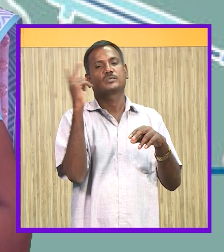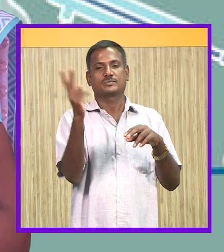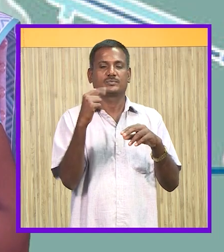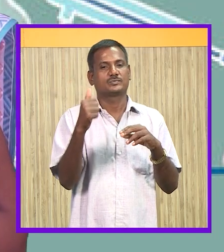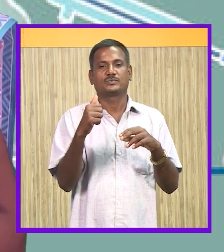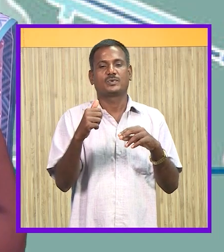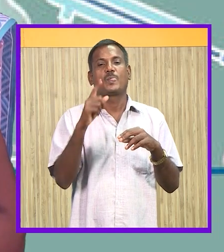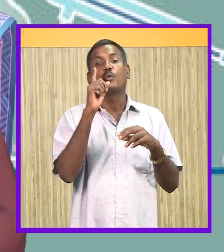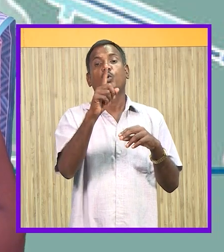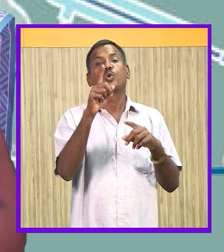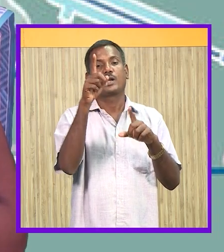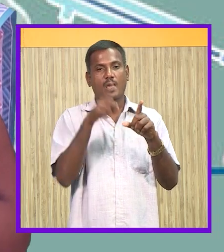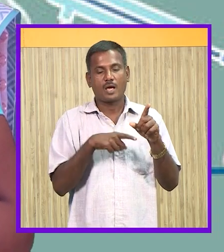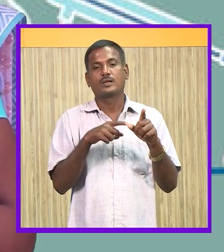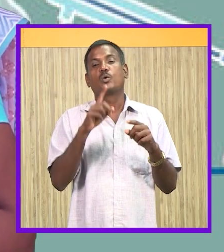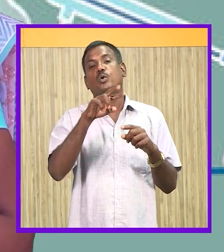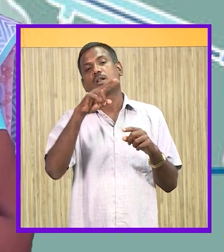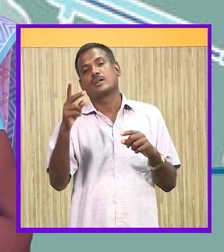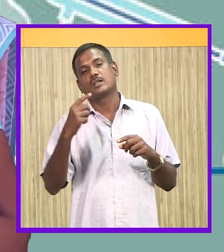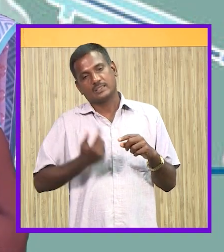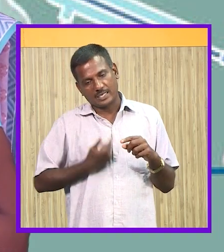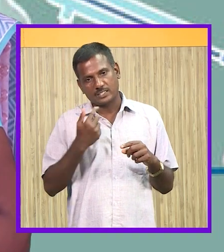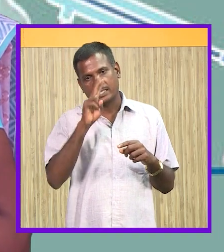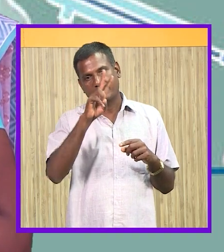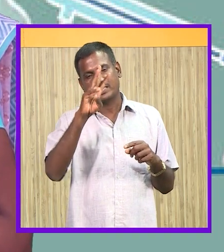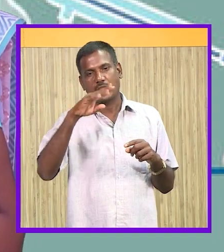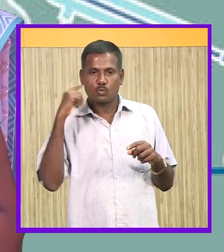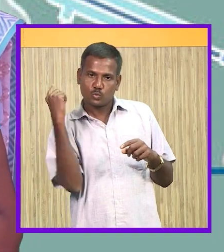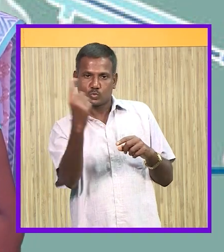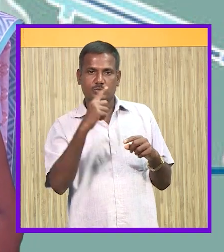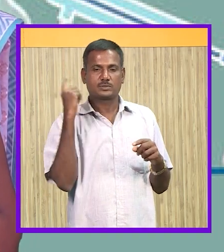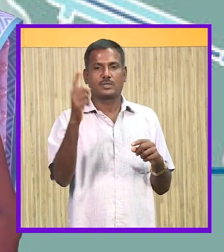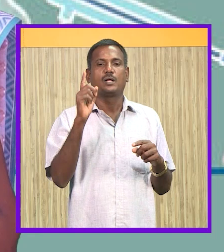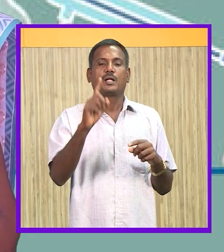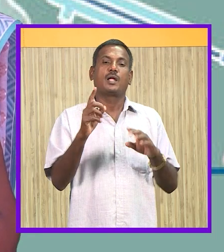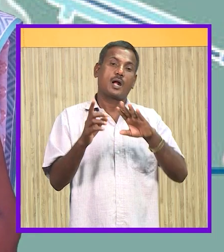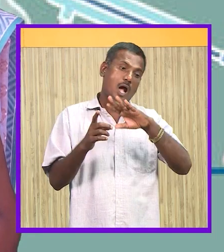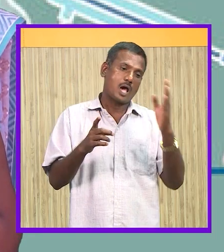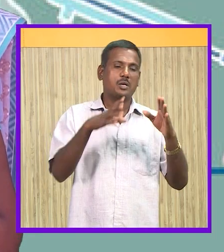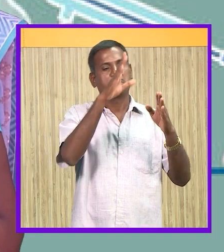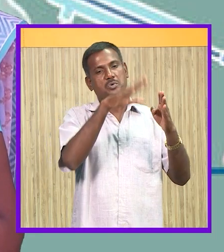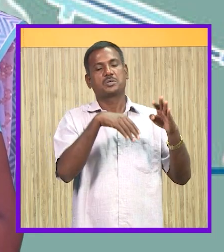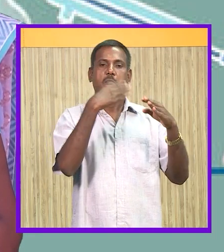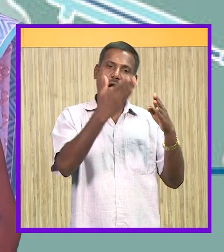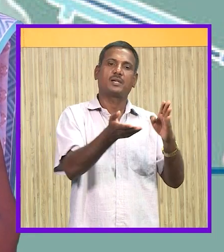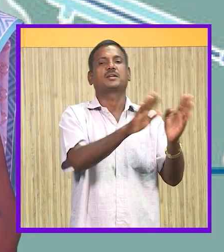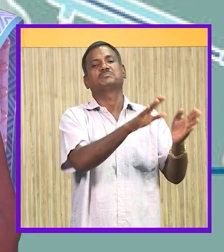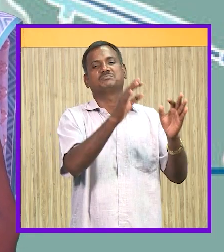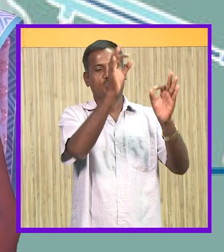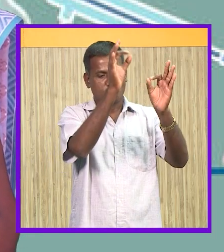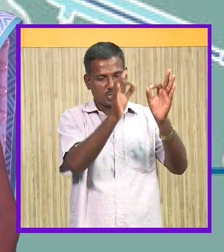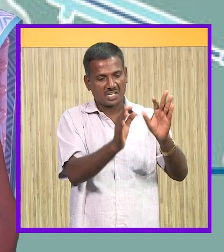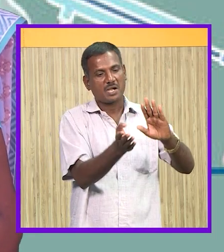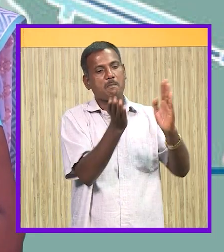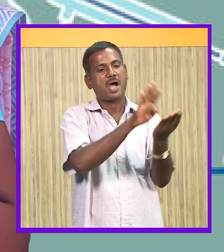இல்லையா? அதாவது ஒரு நாள்ல பூமி தன்னைத்தானே ஒரு முறை சுற்றி கொள்ளும். அப்ப இது ஒரு கால ஒழுங்கு மாற்றத்திற்கு உதாரணம்.